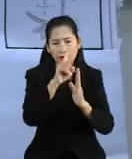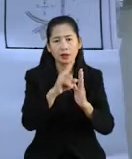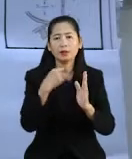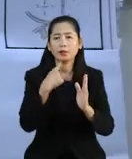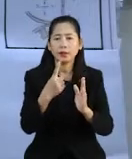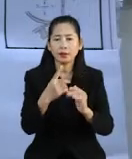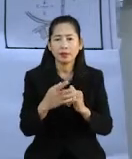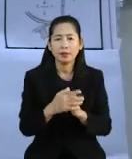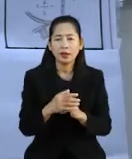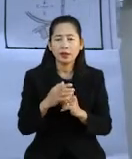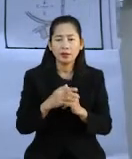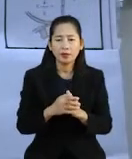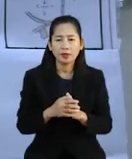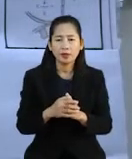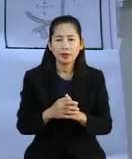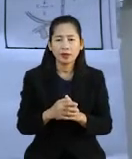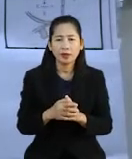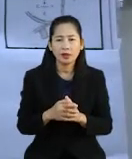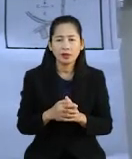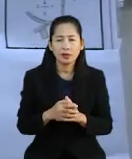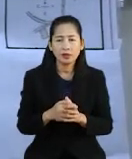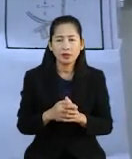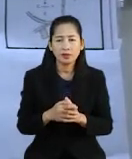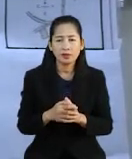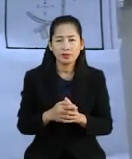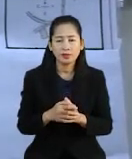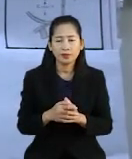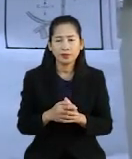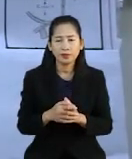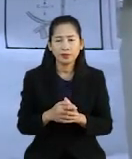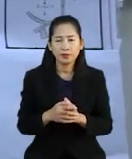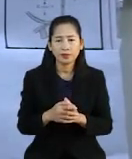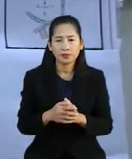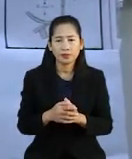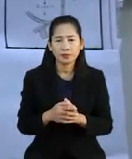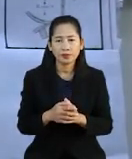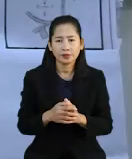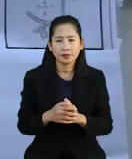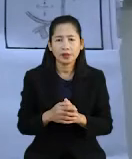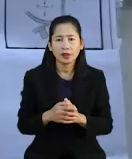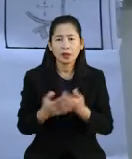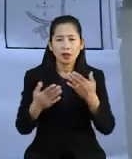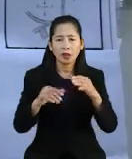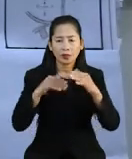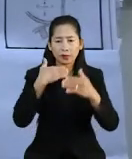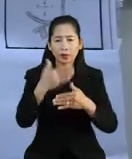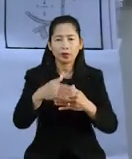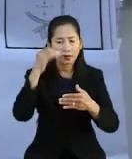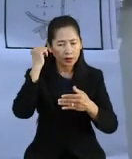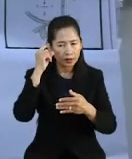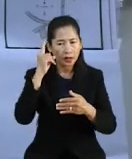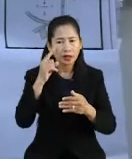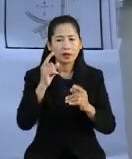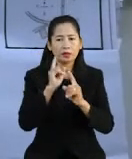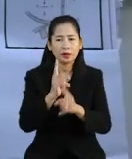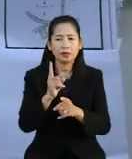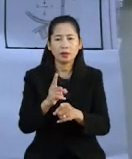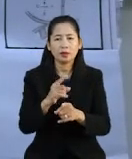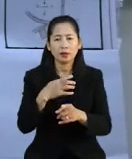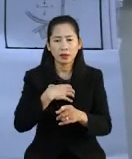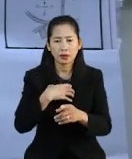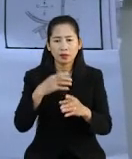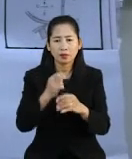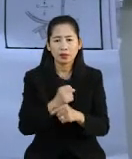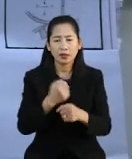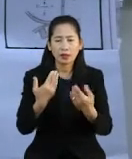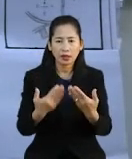chói phép một tí tự đào ấy con đài hàng gì chắc nó con ấy chà hai bần to bì con đằng bì chầm lao để con chẳng